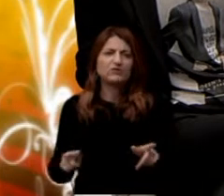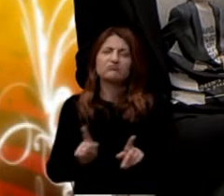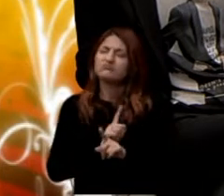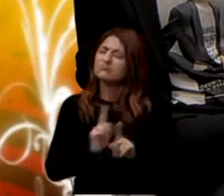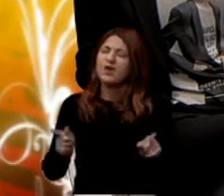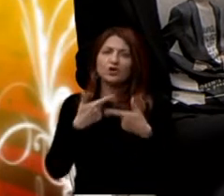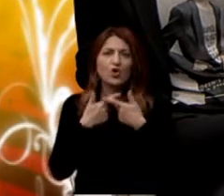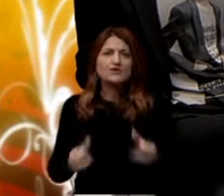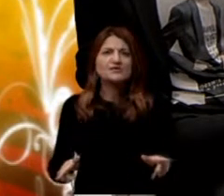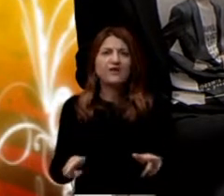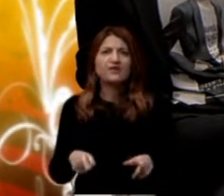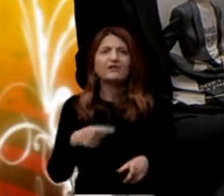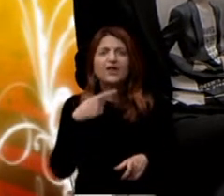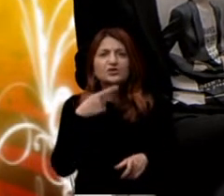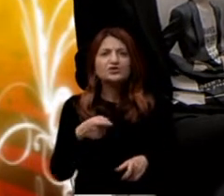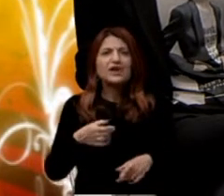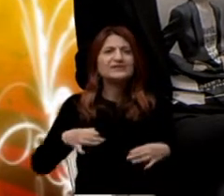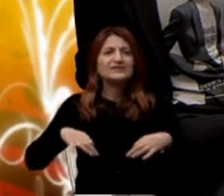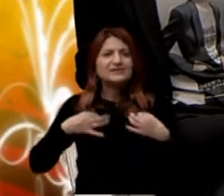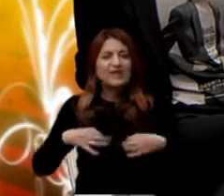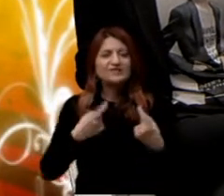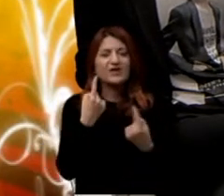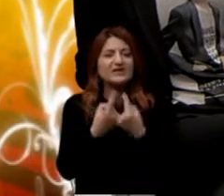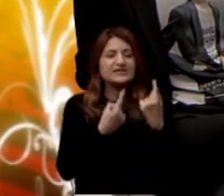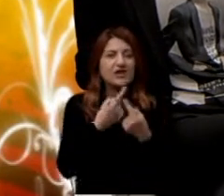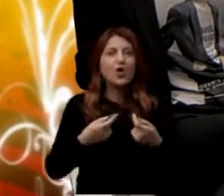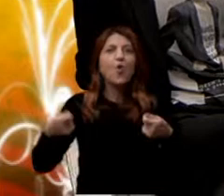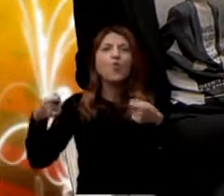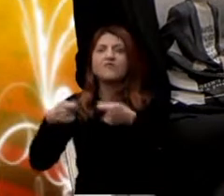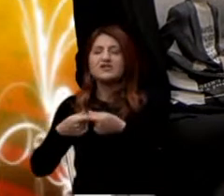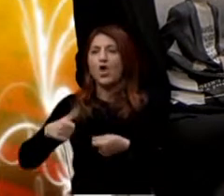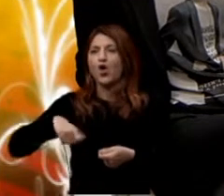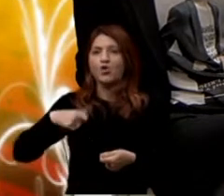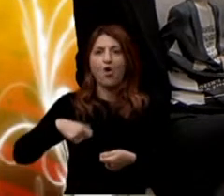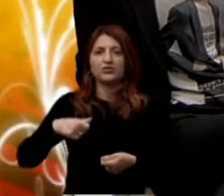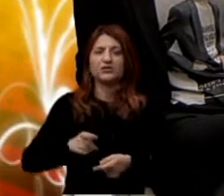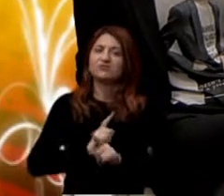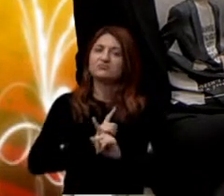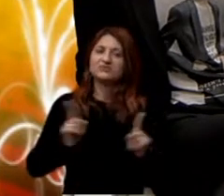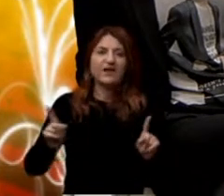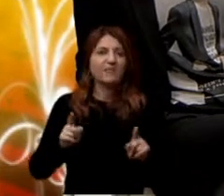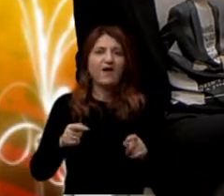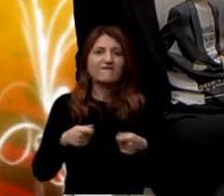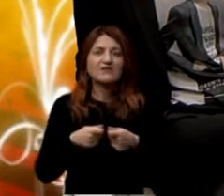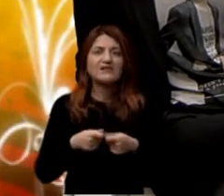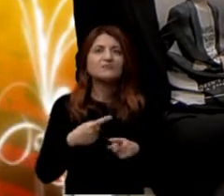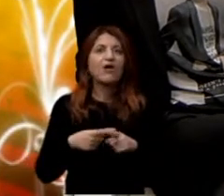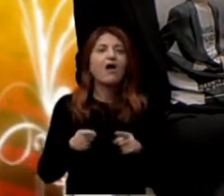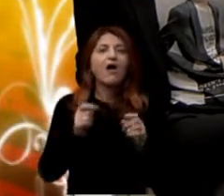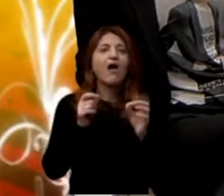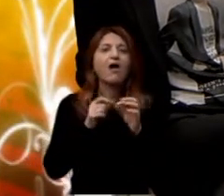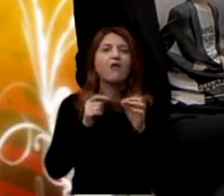nedopustivo je vezivati određeno zdravstveno stanje za kronološku dob. Apsolutno. Jer biološka dob